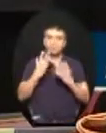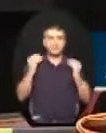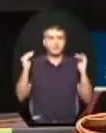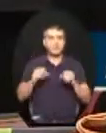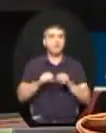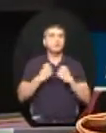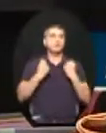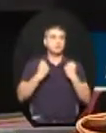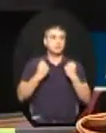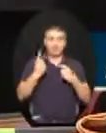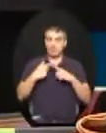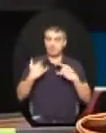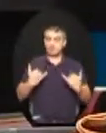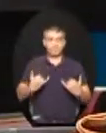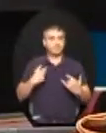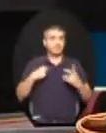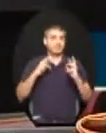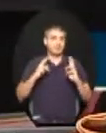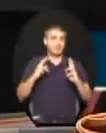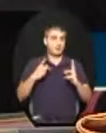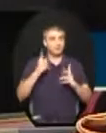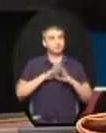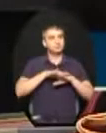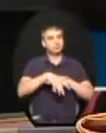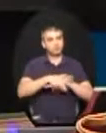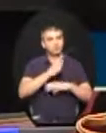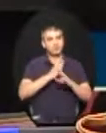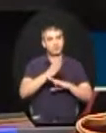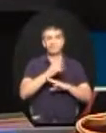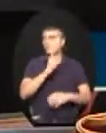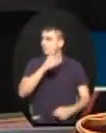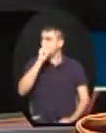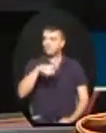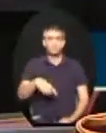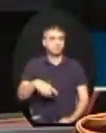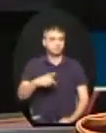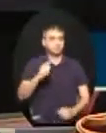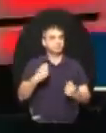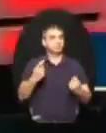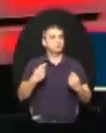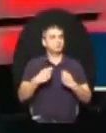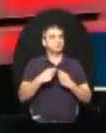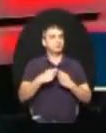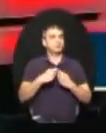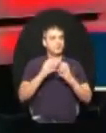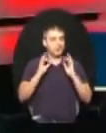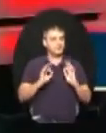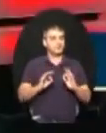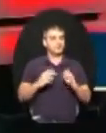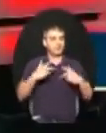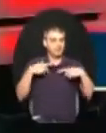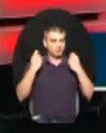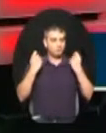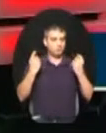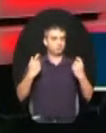פחות נזק. עד היום, ואני מקווה שהם ישפיעו בכיוון של שותפות אמיתית